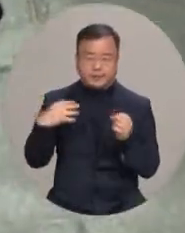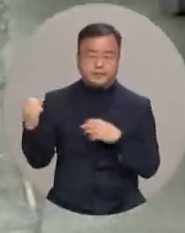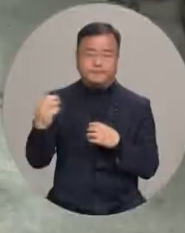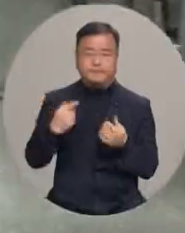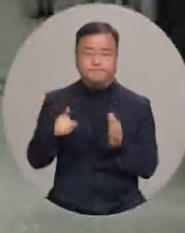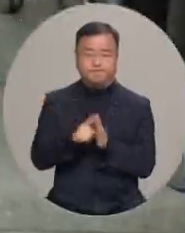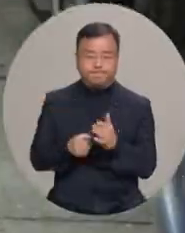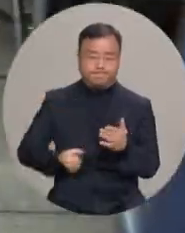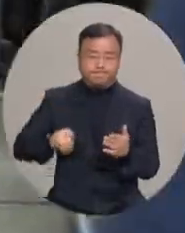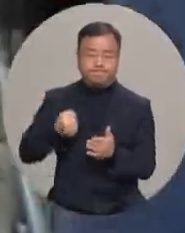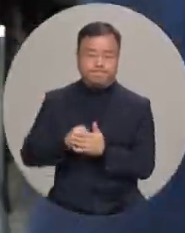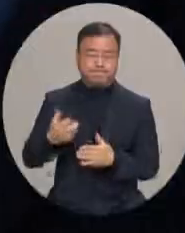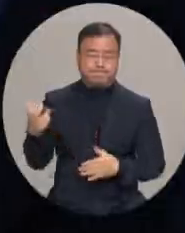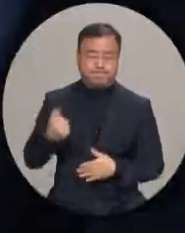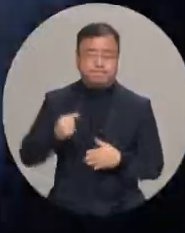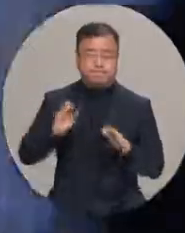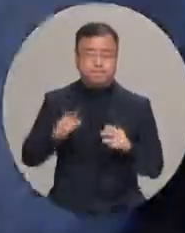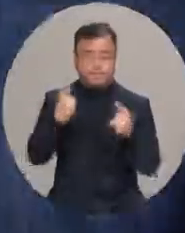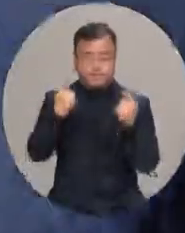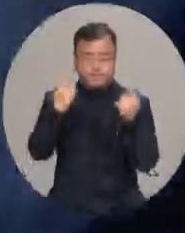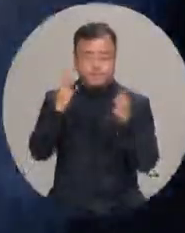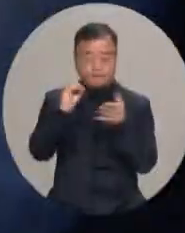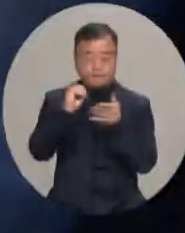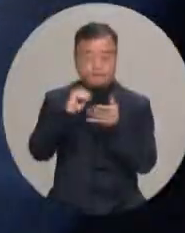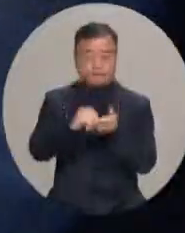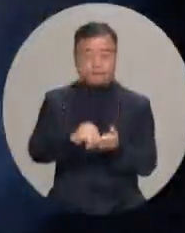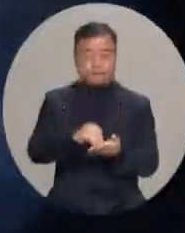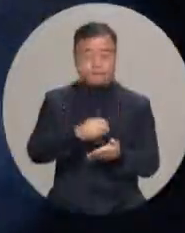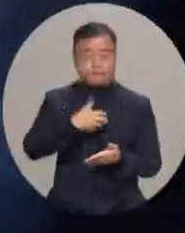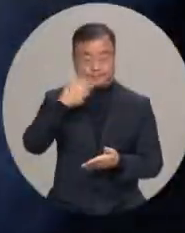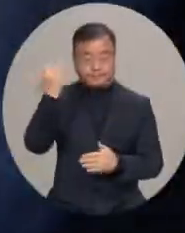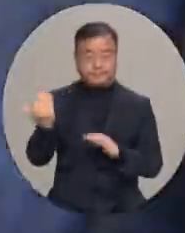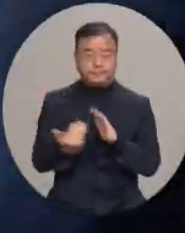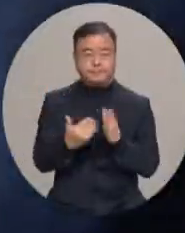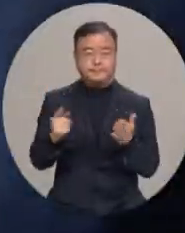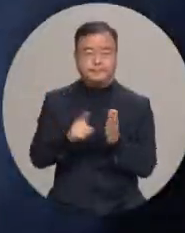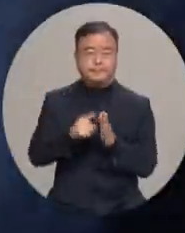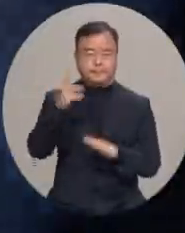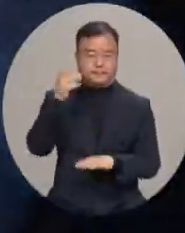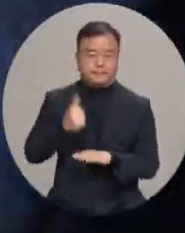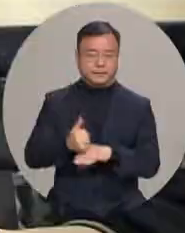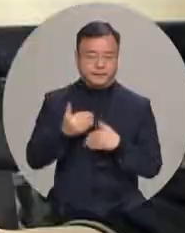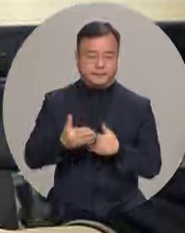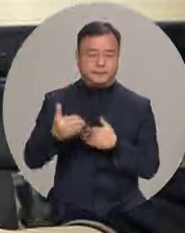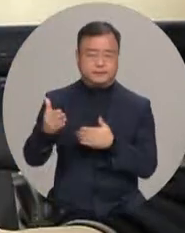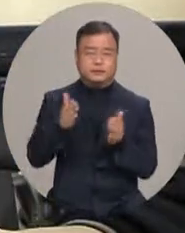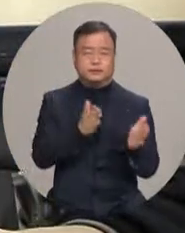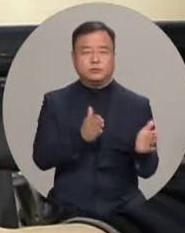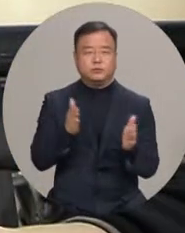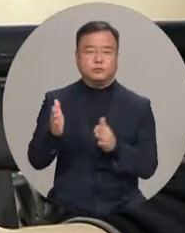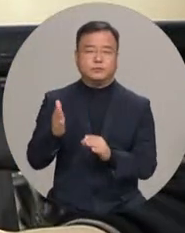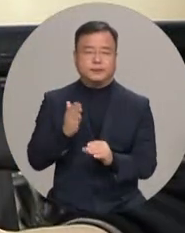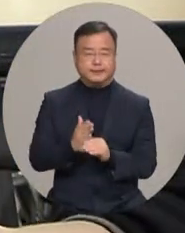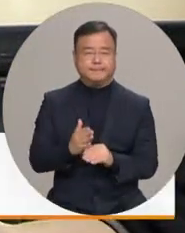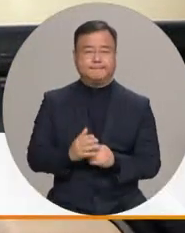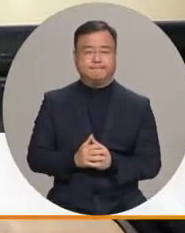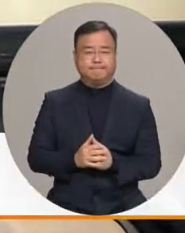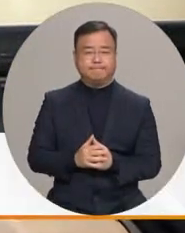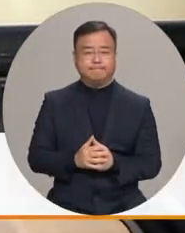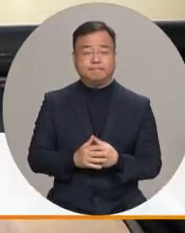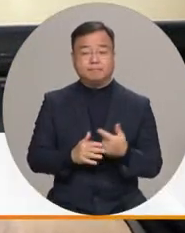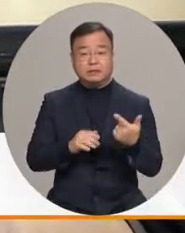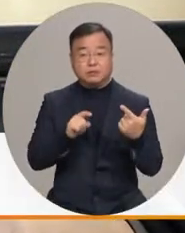용기를 냈고 이제 대학 입학의 꿈을 이루기 위해 마지막 관문을 앞두고 있습니다. 한창